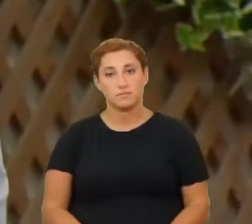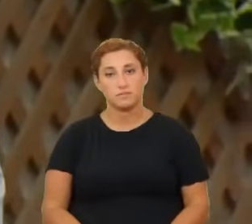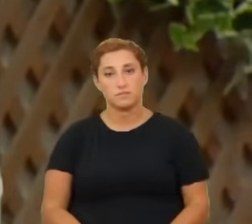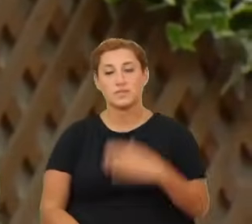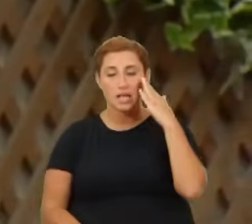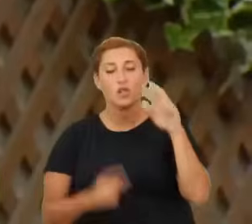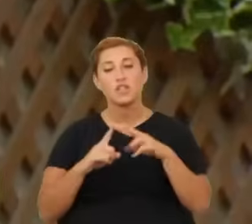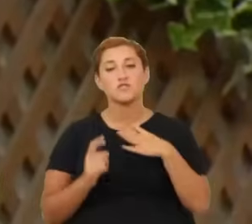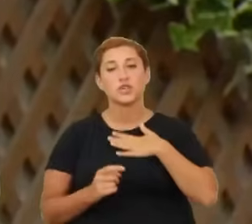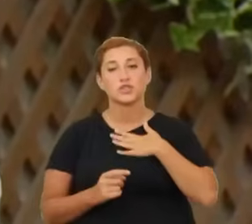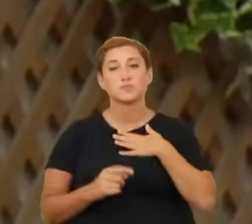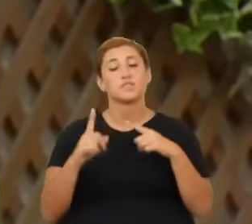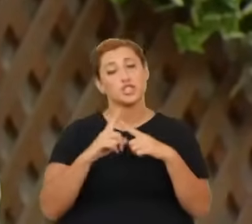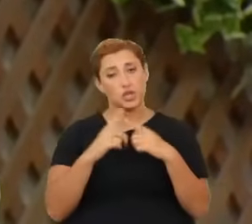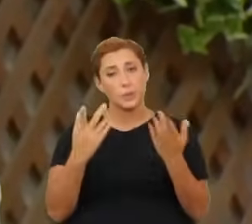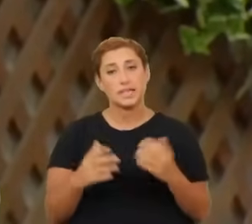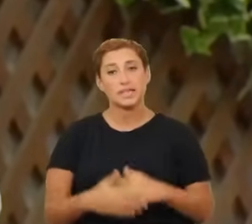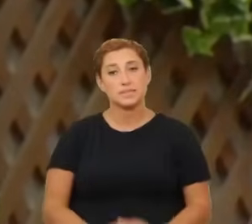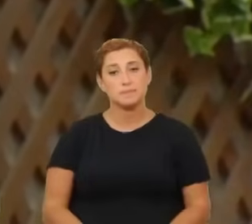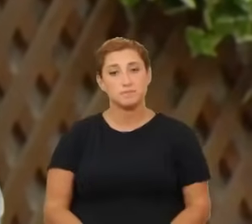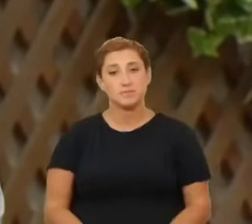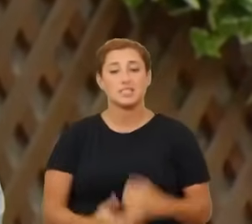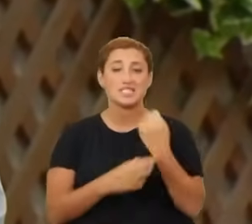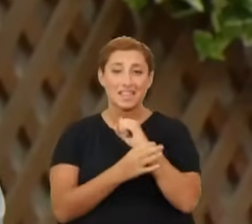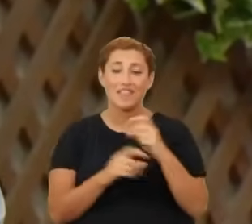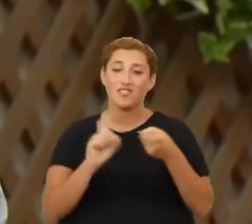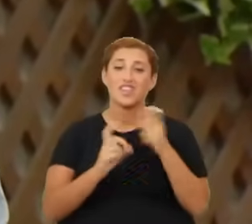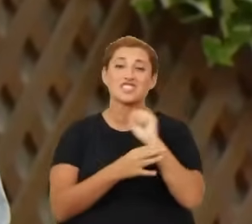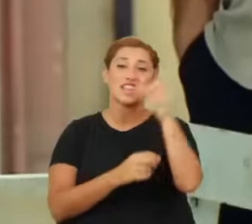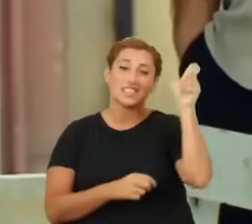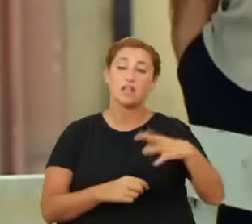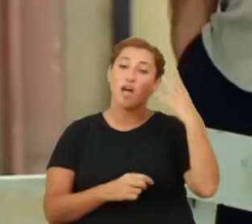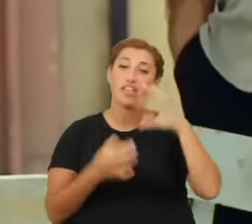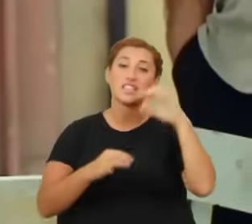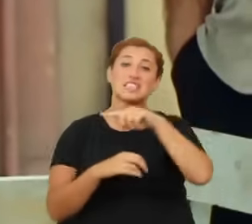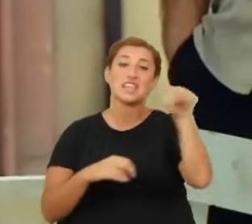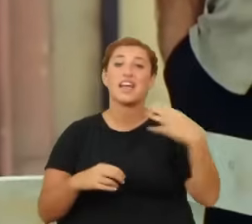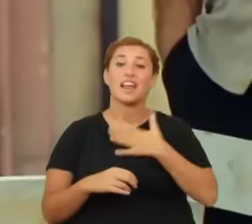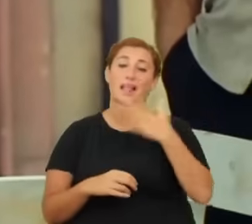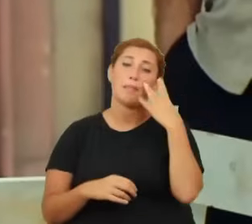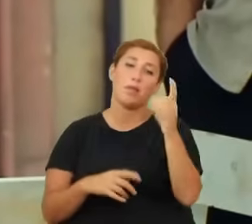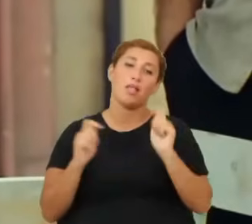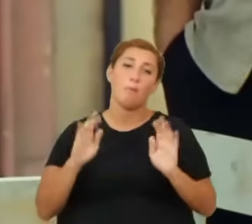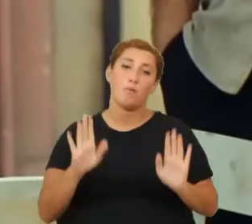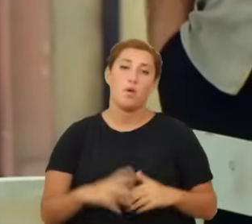Sağ ol Nevzat'cığım. Teşekkür ederim. Sanat ve sanatçıdan anlayan insanlar kendini belli